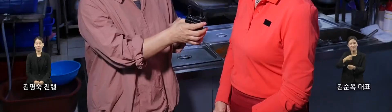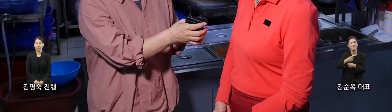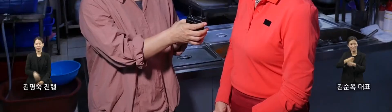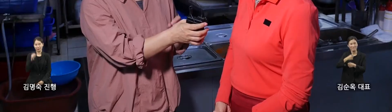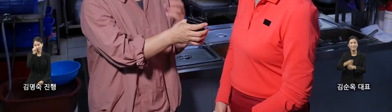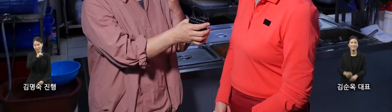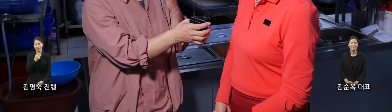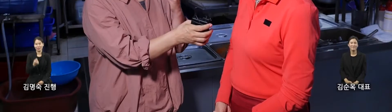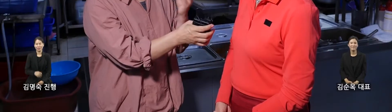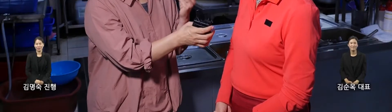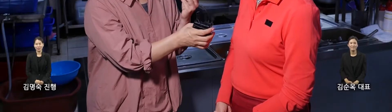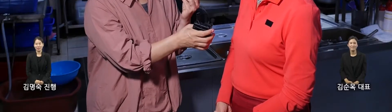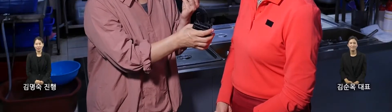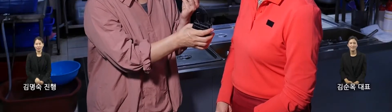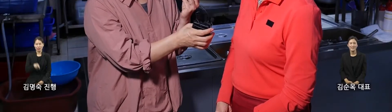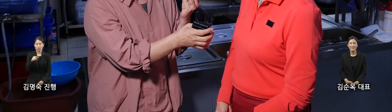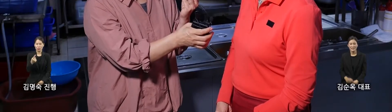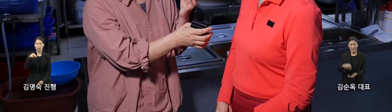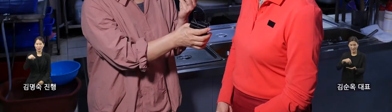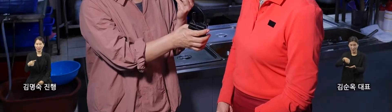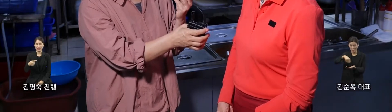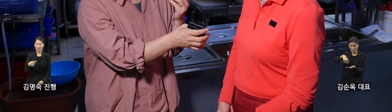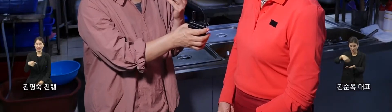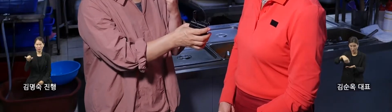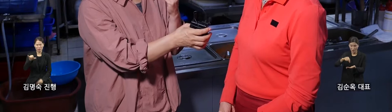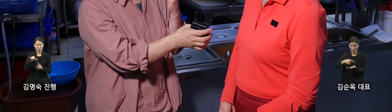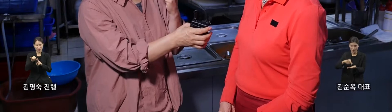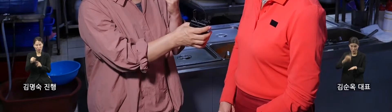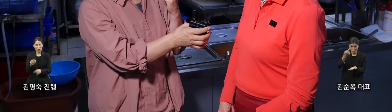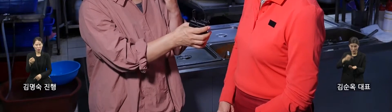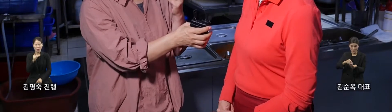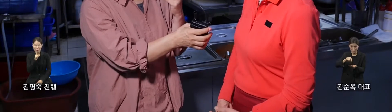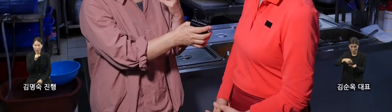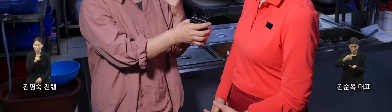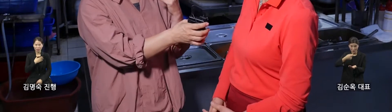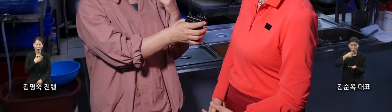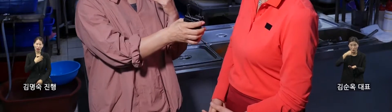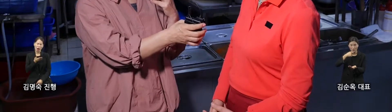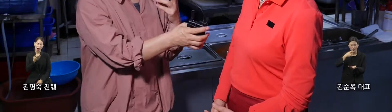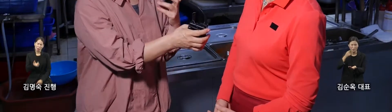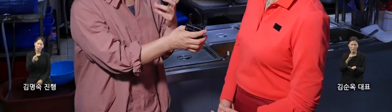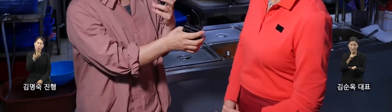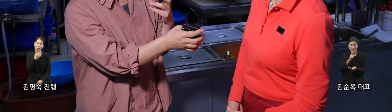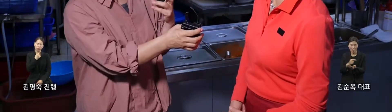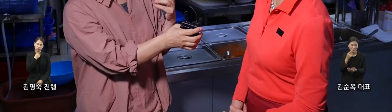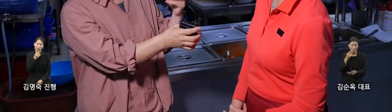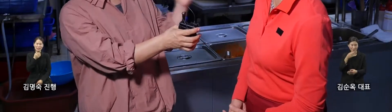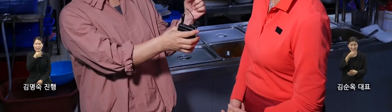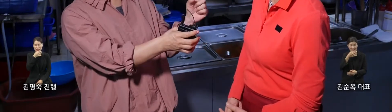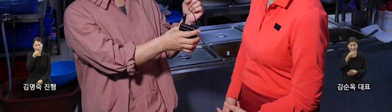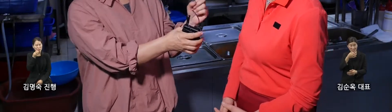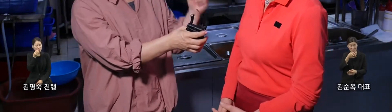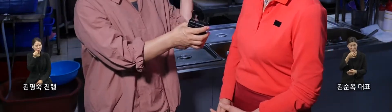있습니다. 벌써 그 소스 네. 말씀만 하시는데 왜 제 입에서 침이 생겨요? 고여도